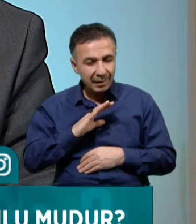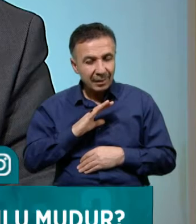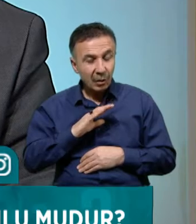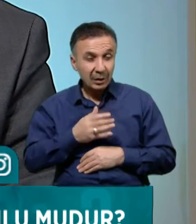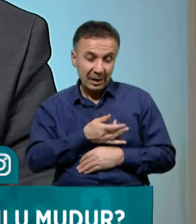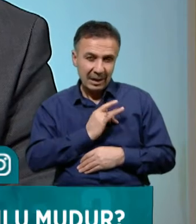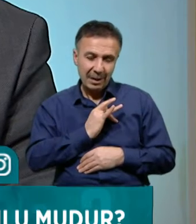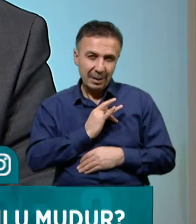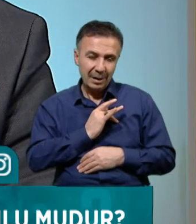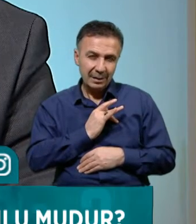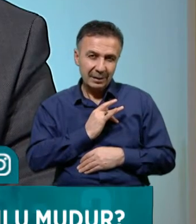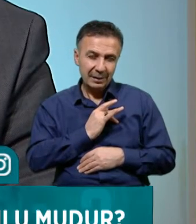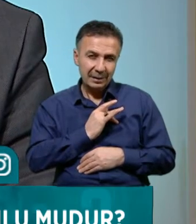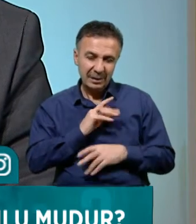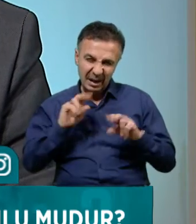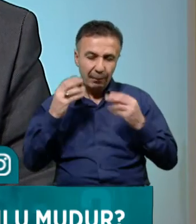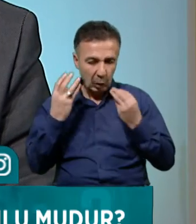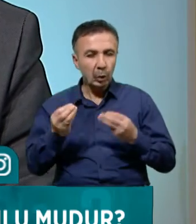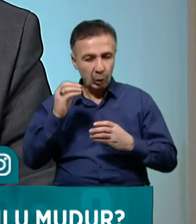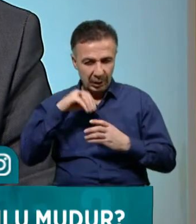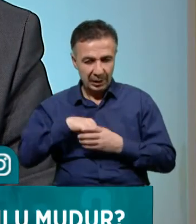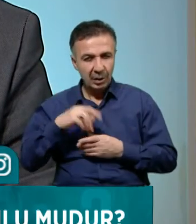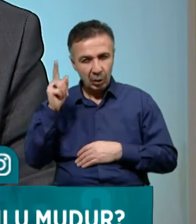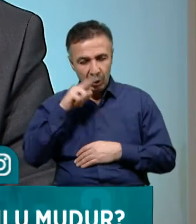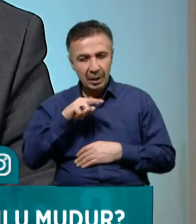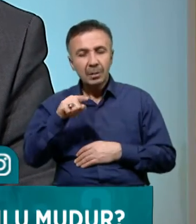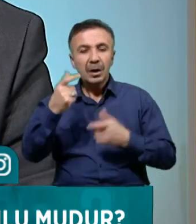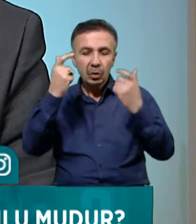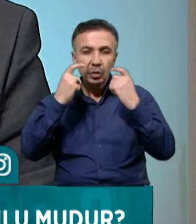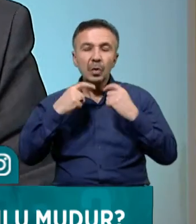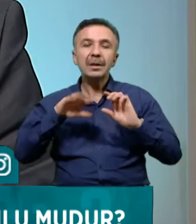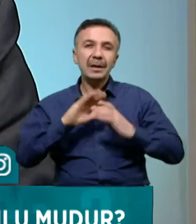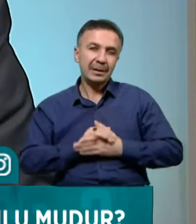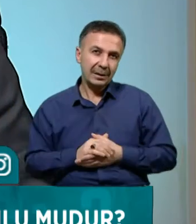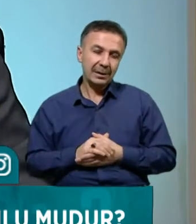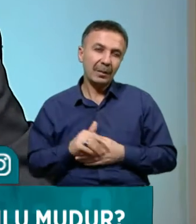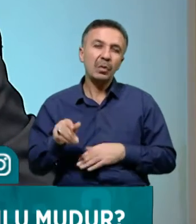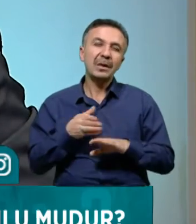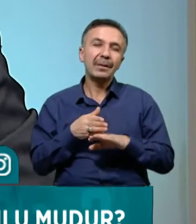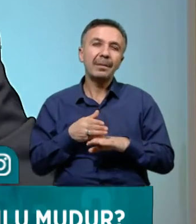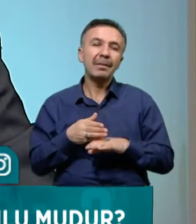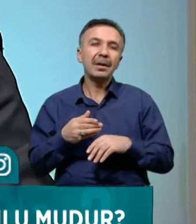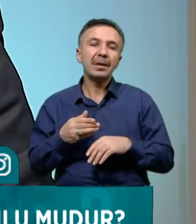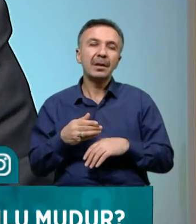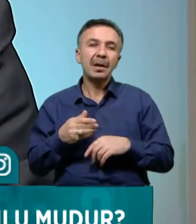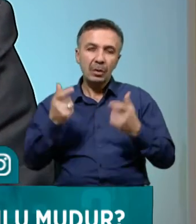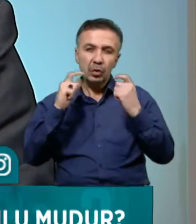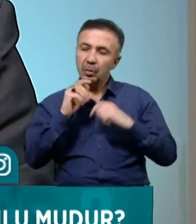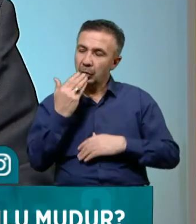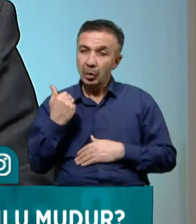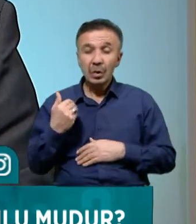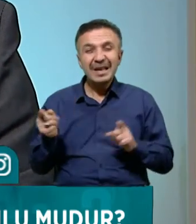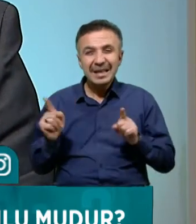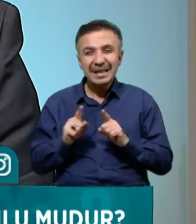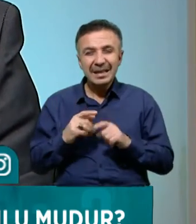inancınız danan kaynaklanmaktadır Dolayısıyla bundan mesul değilsiniz Bundan dolayı bir vebal altında değilsiniz diyor kısaca